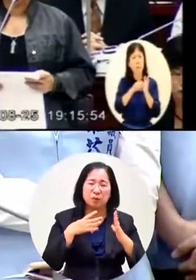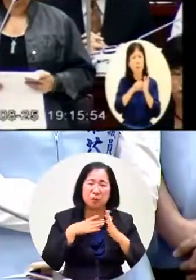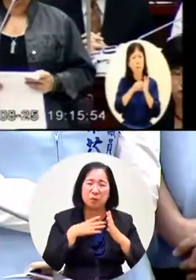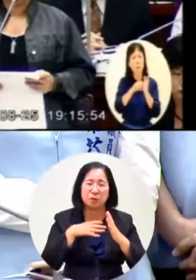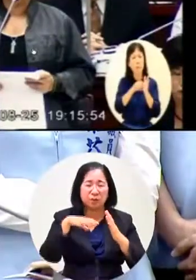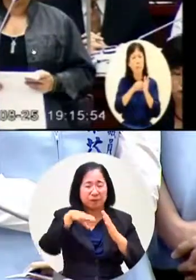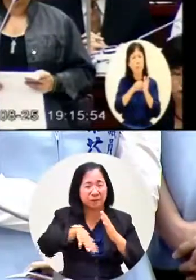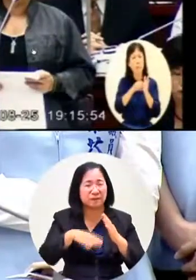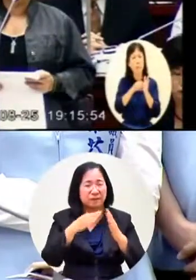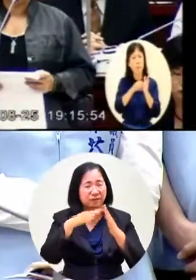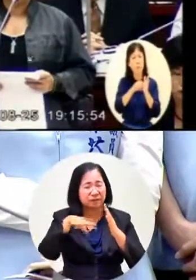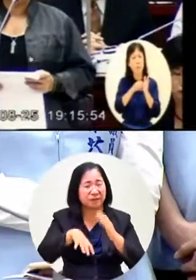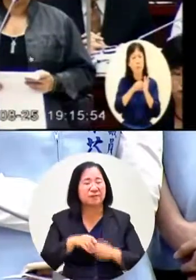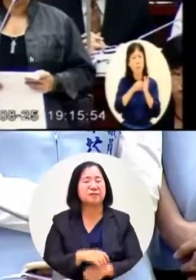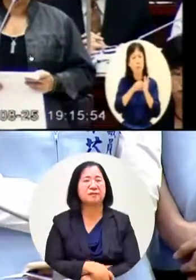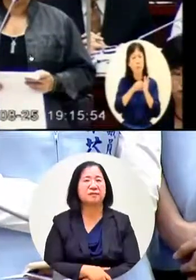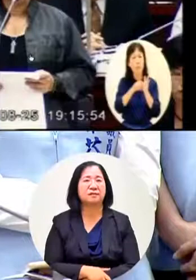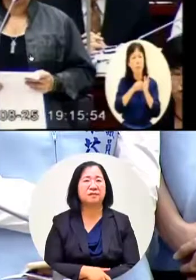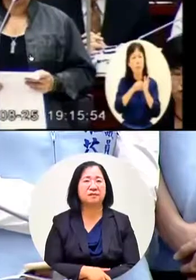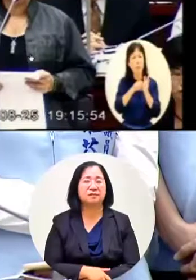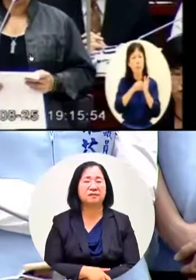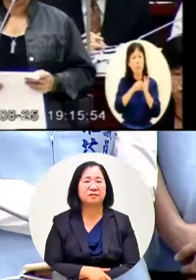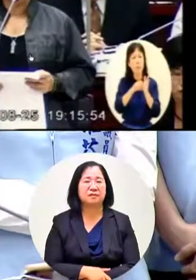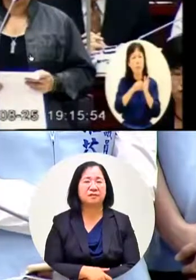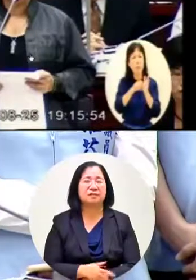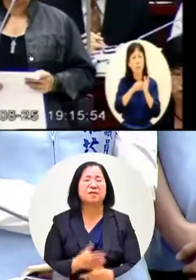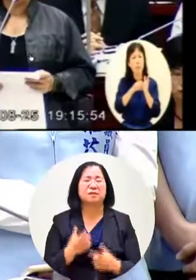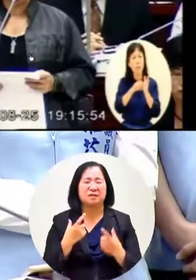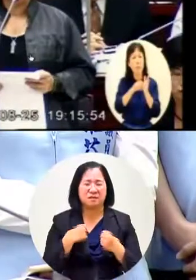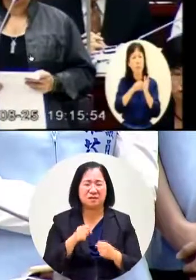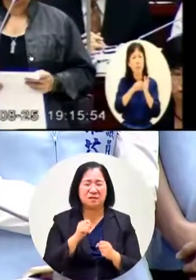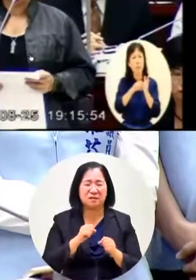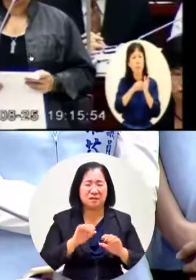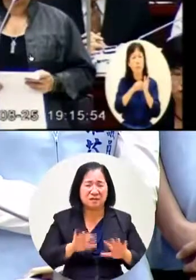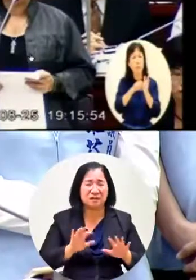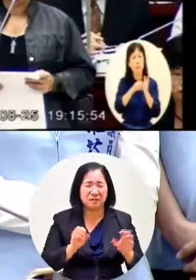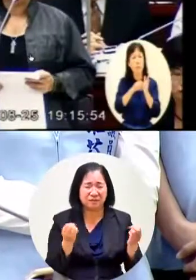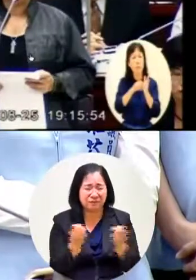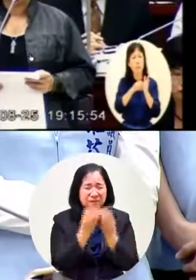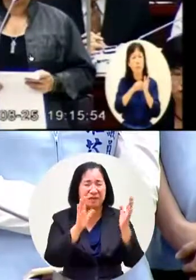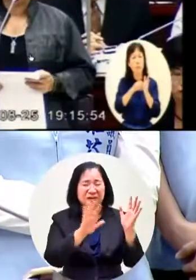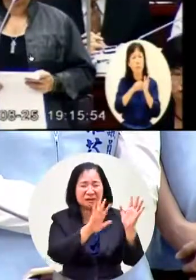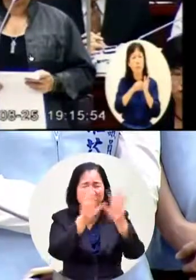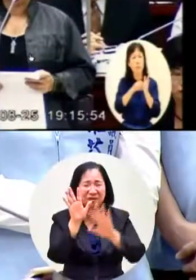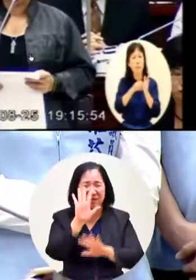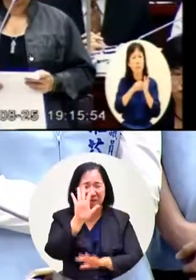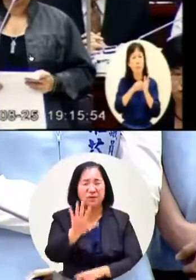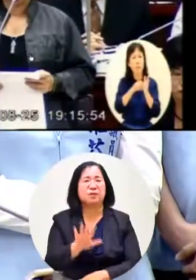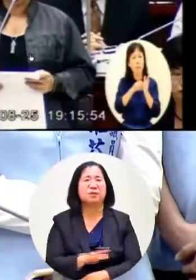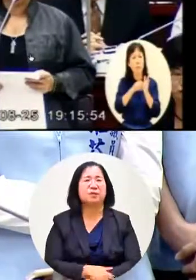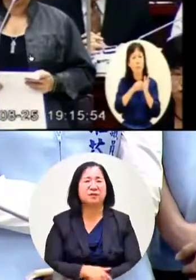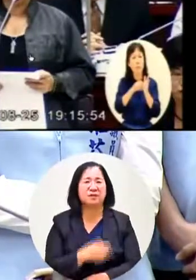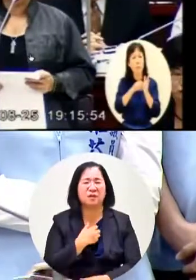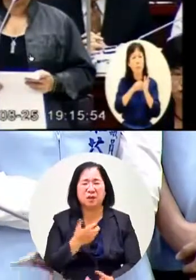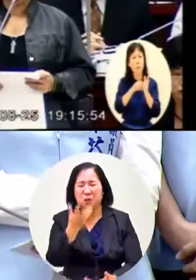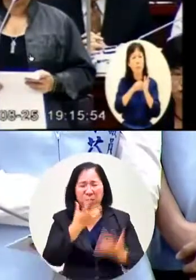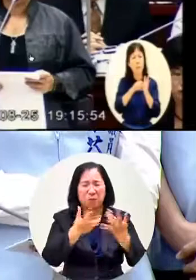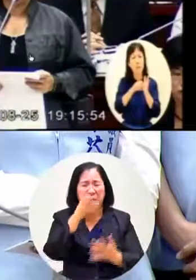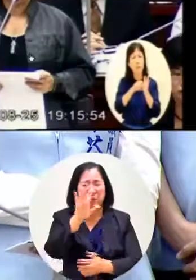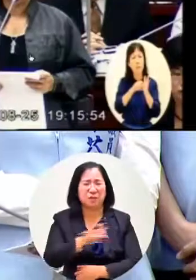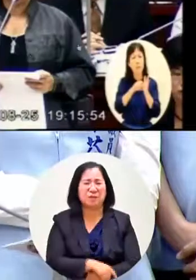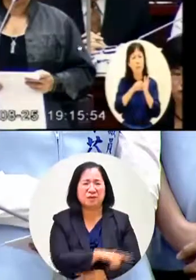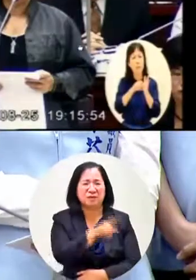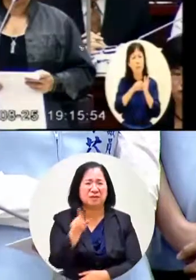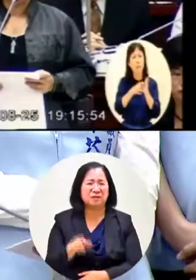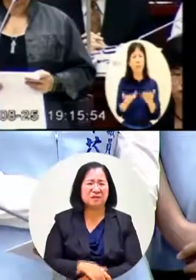是，我想因为影片的关系哦，后壁其实阁有诶。我讲好，下班时间啊，你去对。伊讲